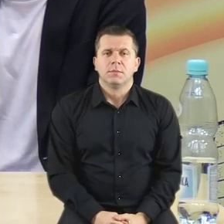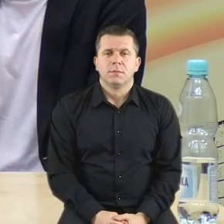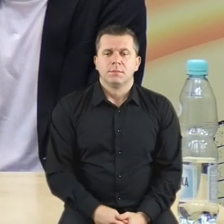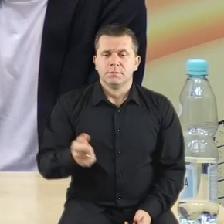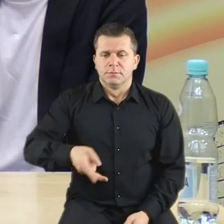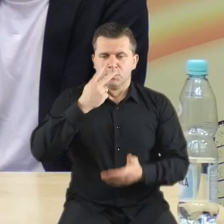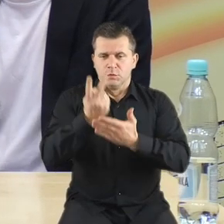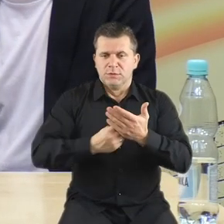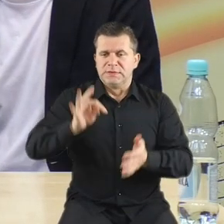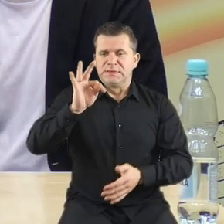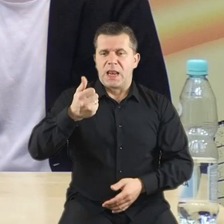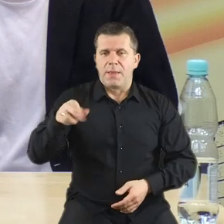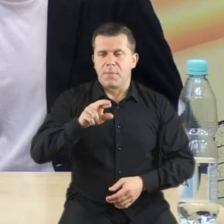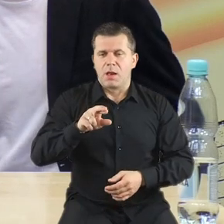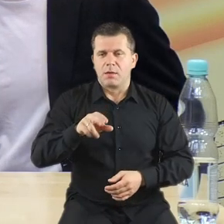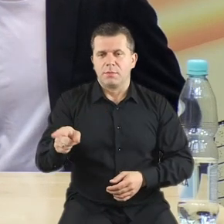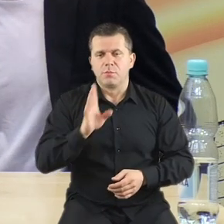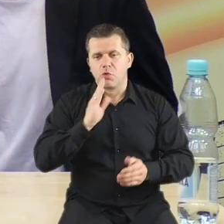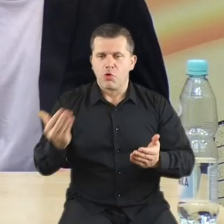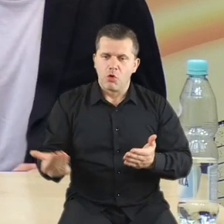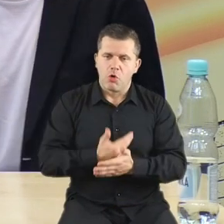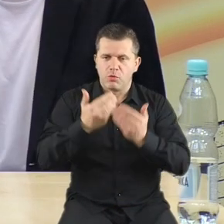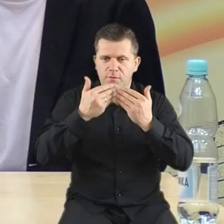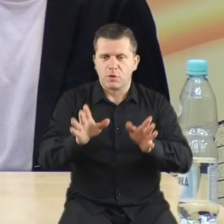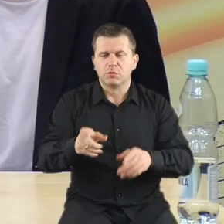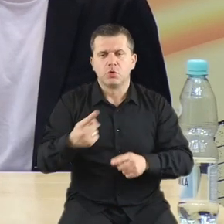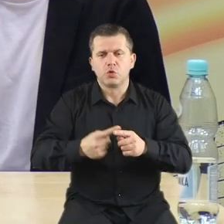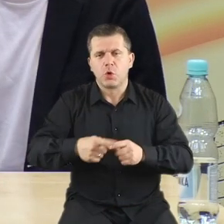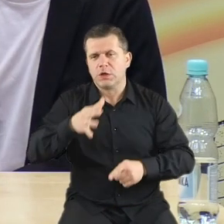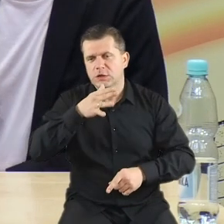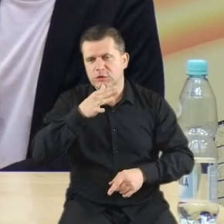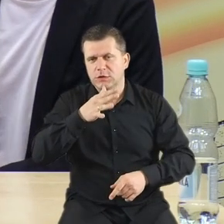jest odtworzenie takiego troszeczkę żydowskiego sztetlu,